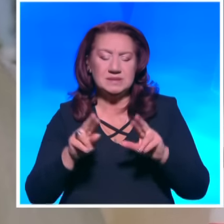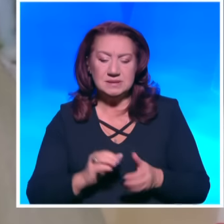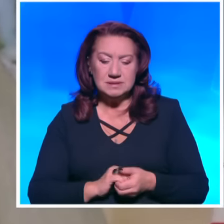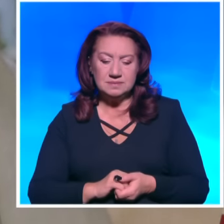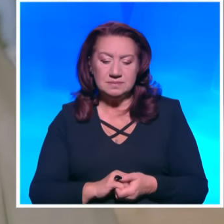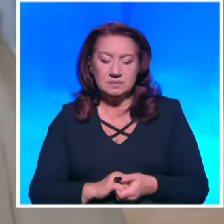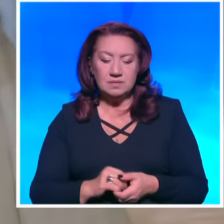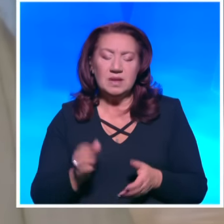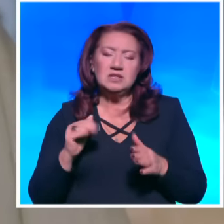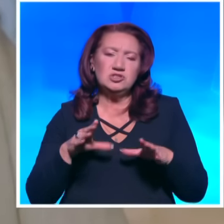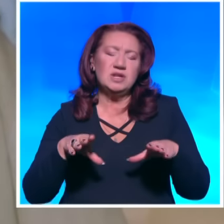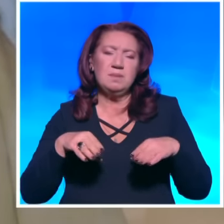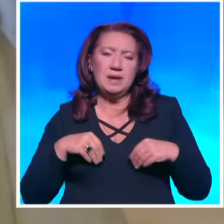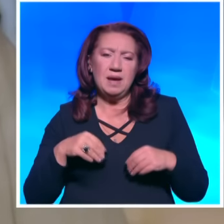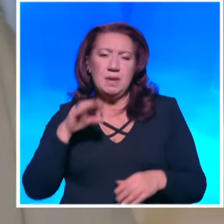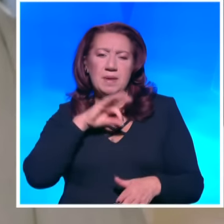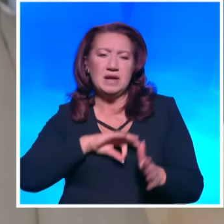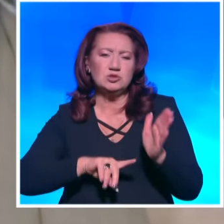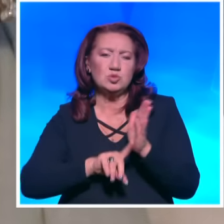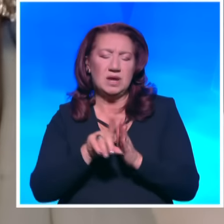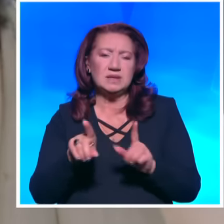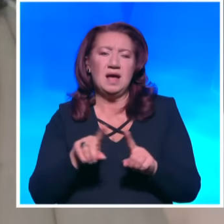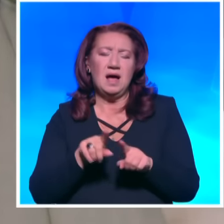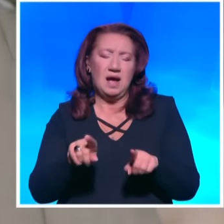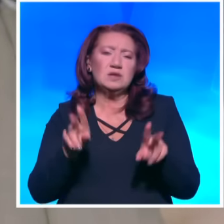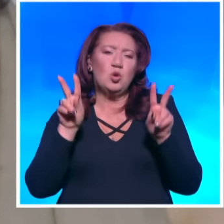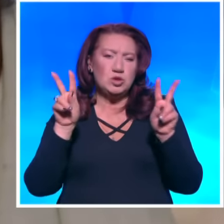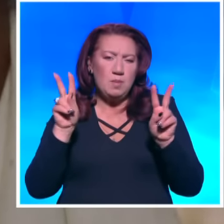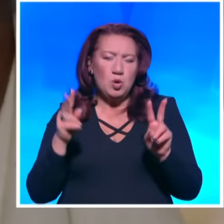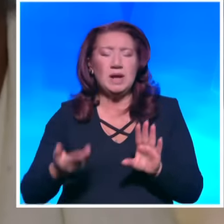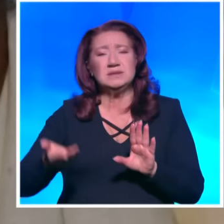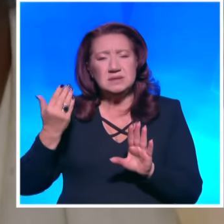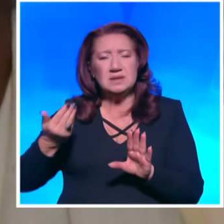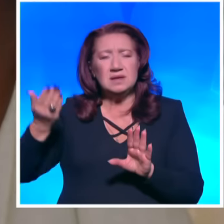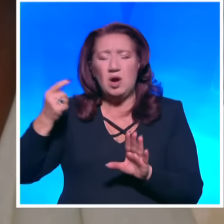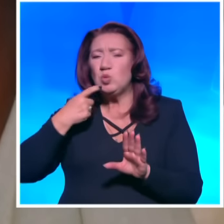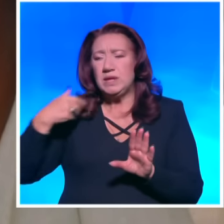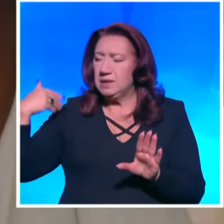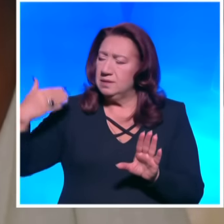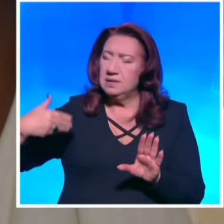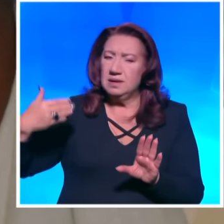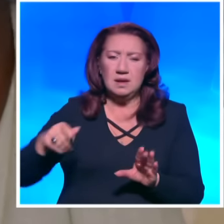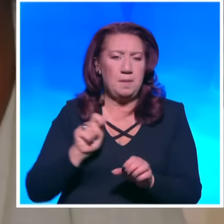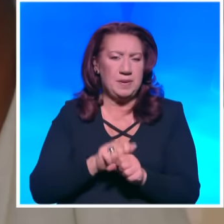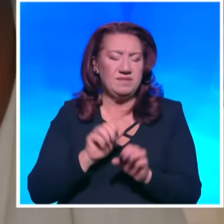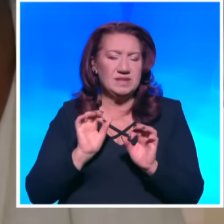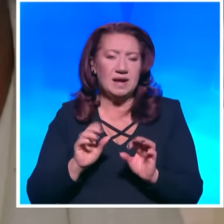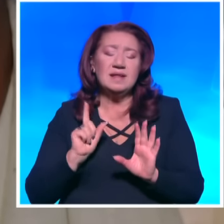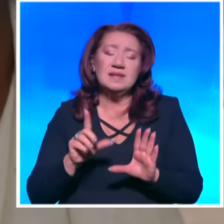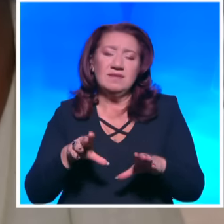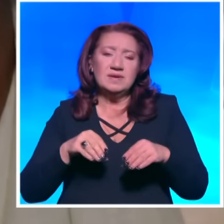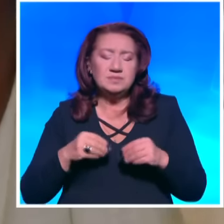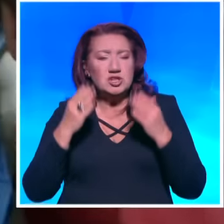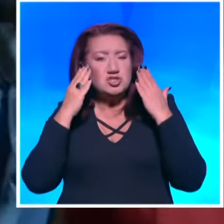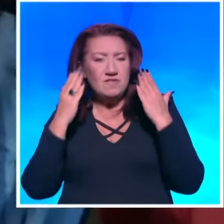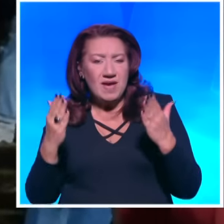Ще приемем резултата точно както тази демокрация го е правила през всичките тези години. Трябва да живеем с резултатите, да